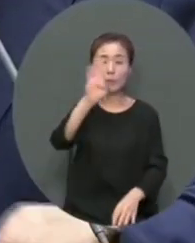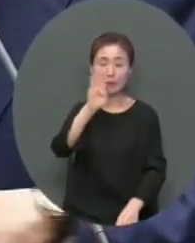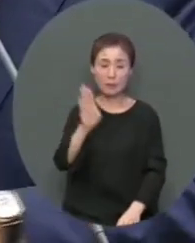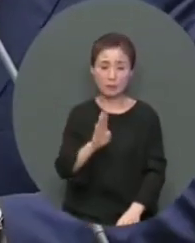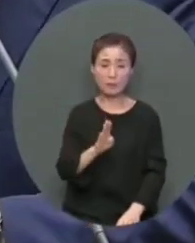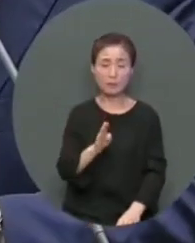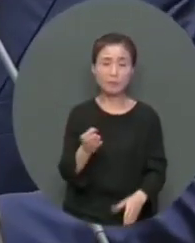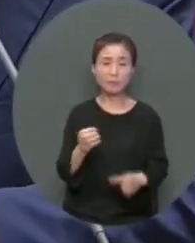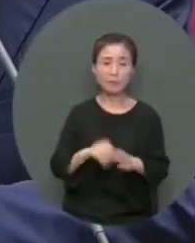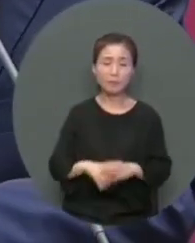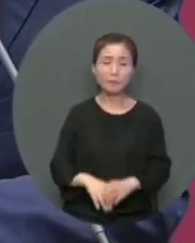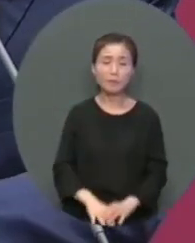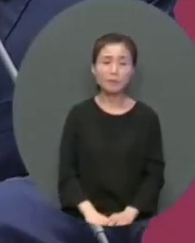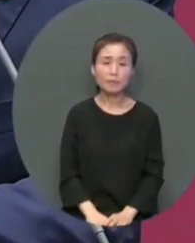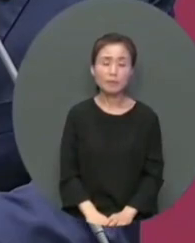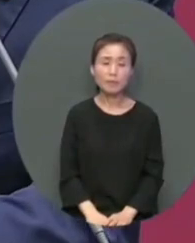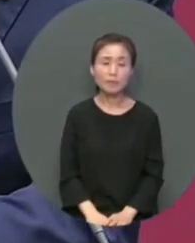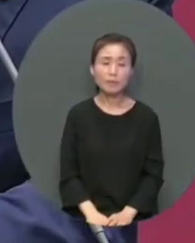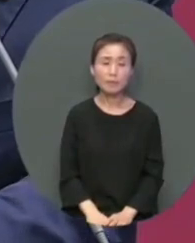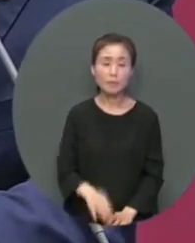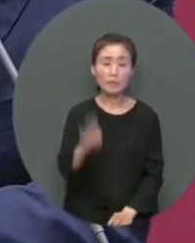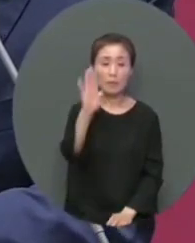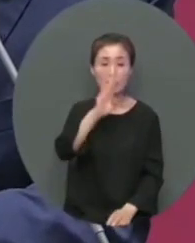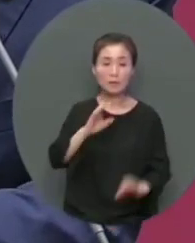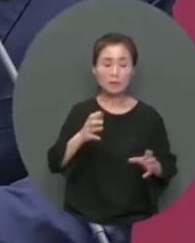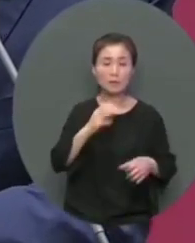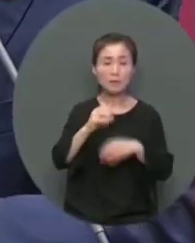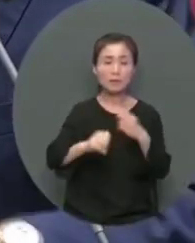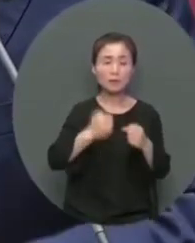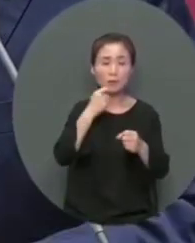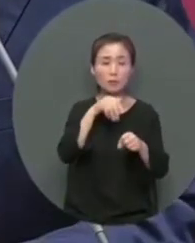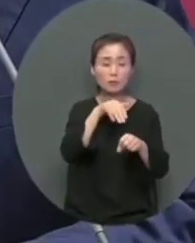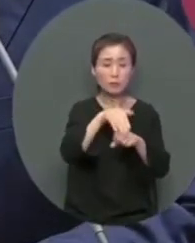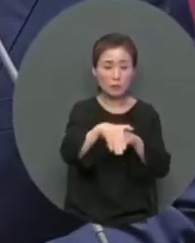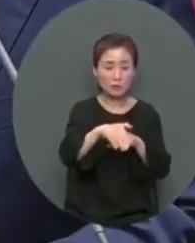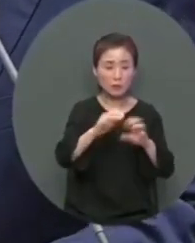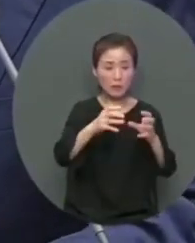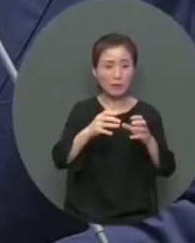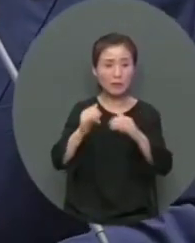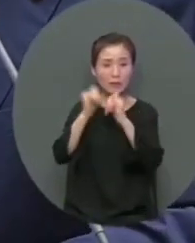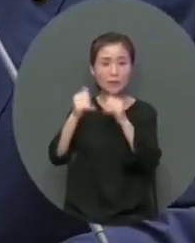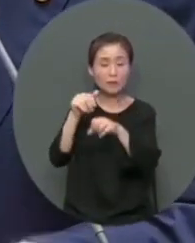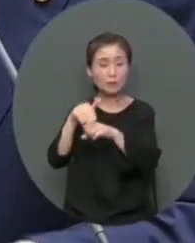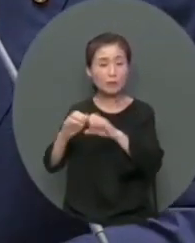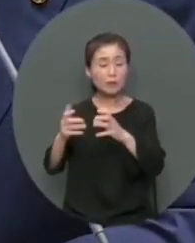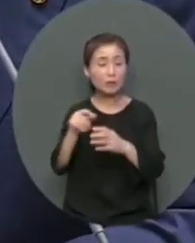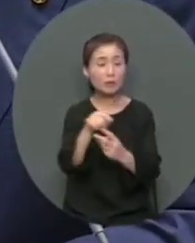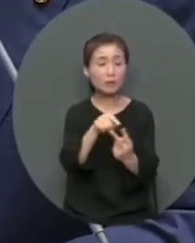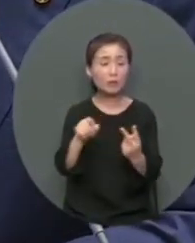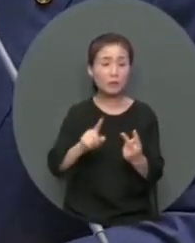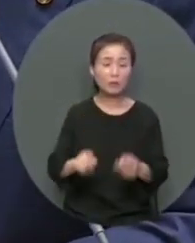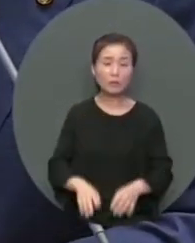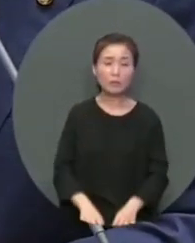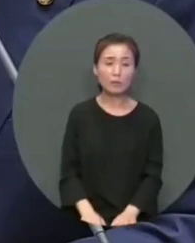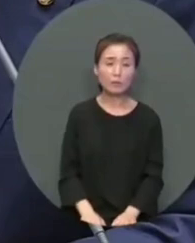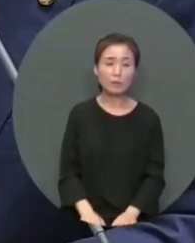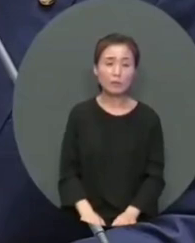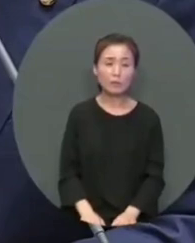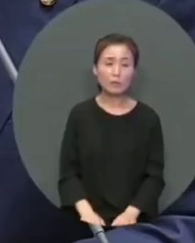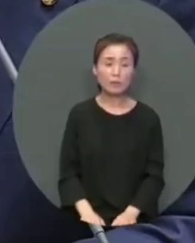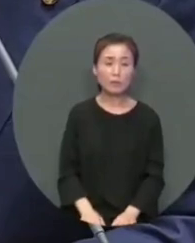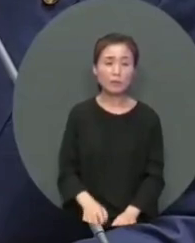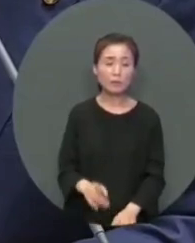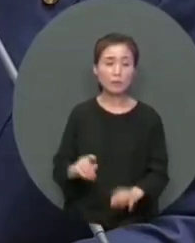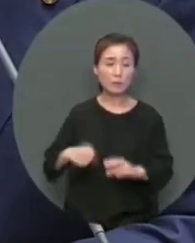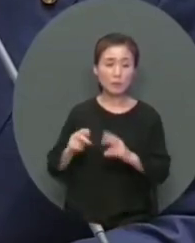그러시죠. 총리님, 베트남은 자유민주주의 국가입니까? 사회주의 국가입니까? 뭐 본인들은